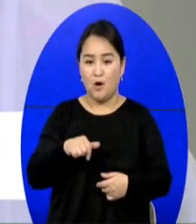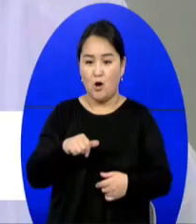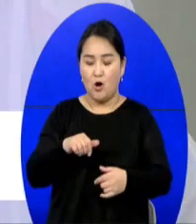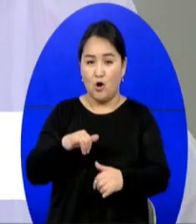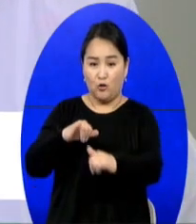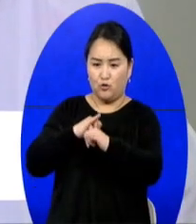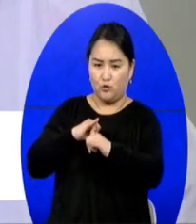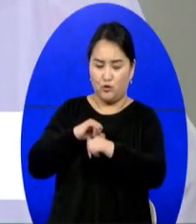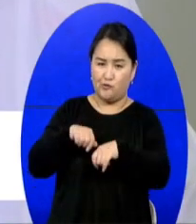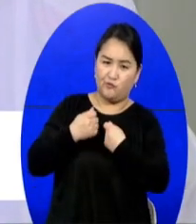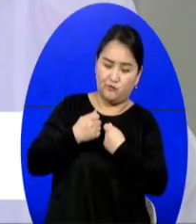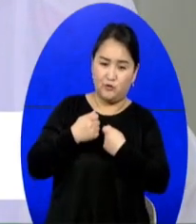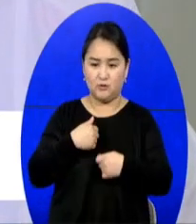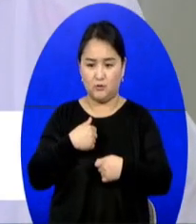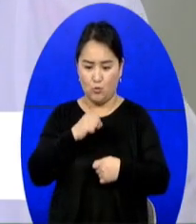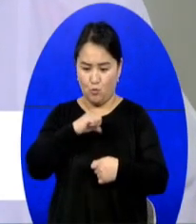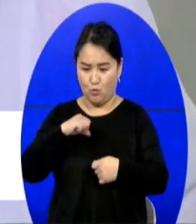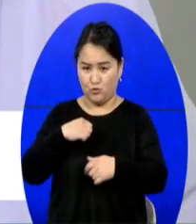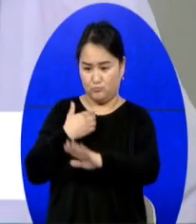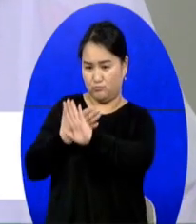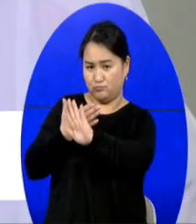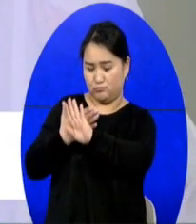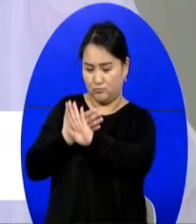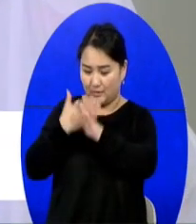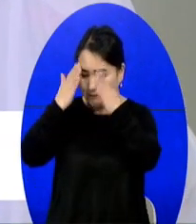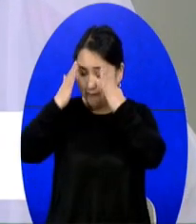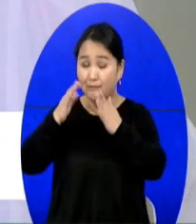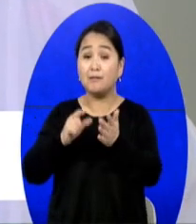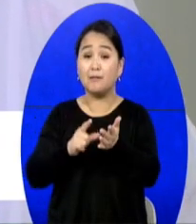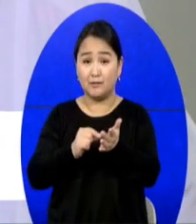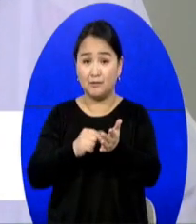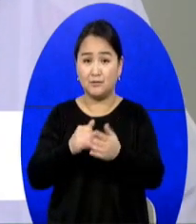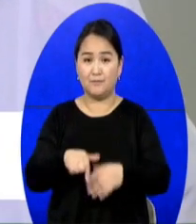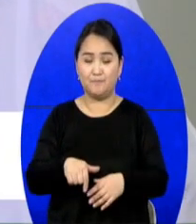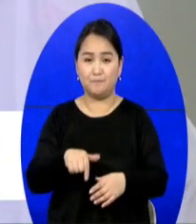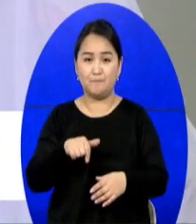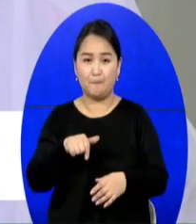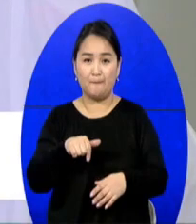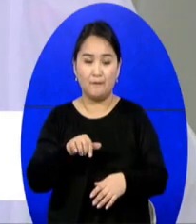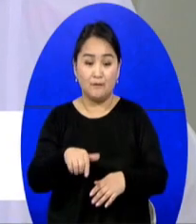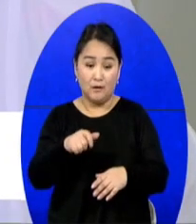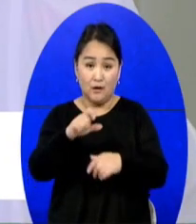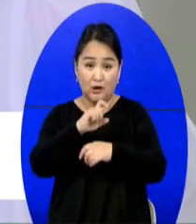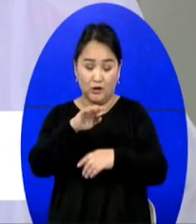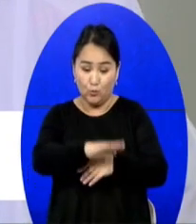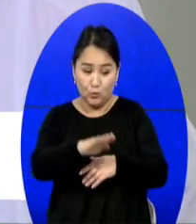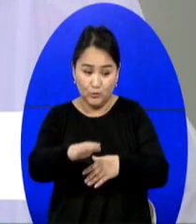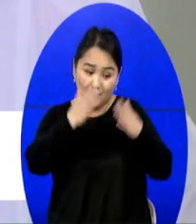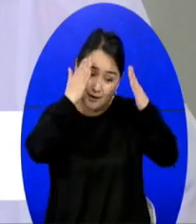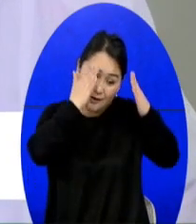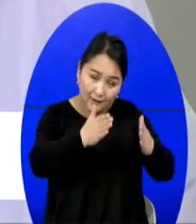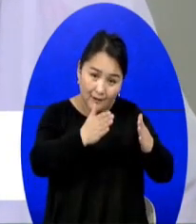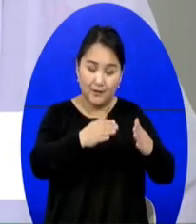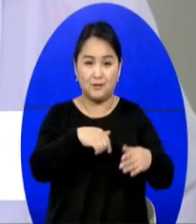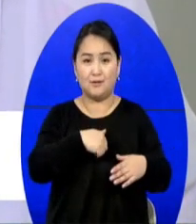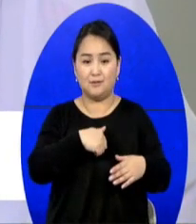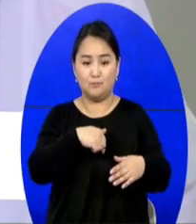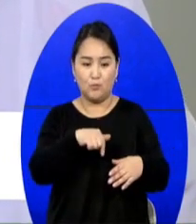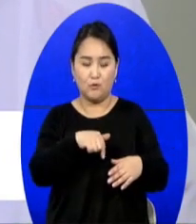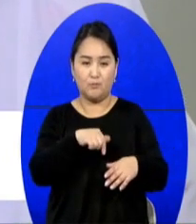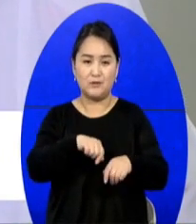ийм өвчин байгаа. Тэгэхээр одоо энэ юуг харуулж байна гэвэл бид нар одоо аль аль талдаа хариуцлагатай хүүхдтэд хараа хяналт бол тавих юм бол гэмтлээс